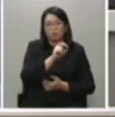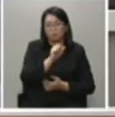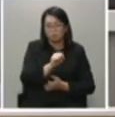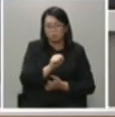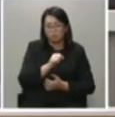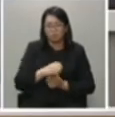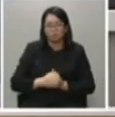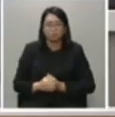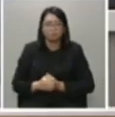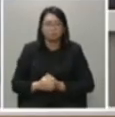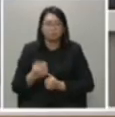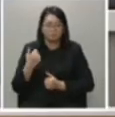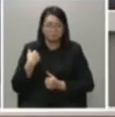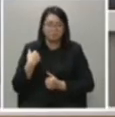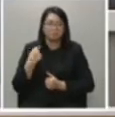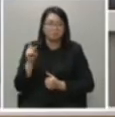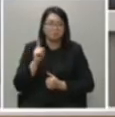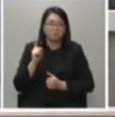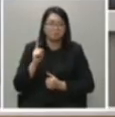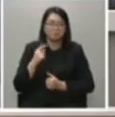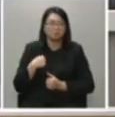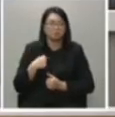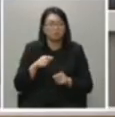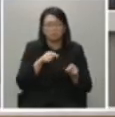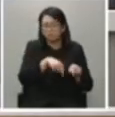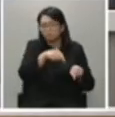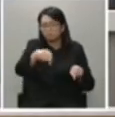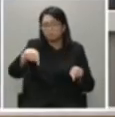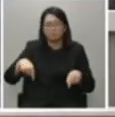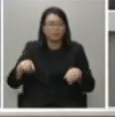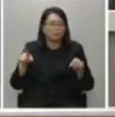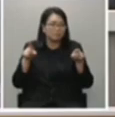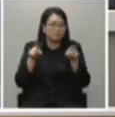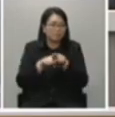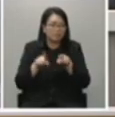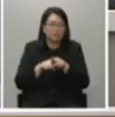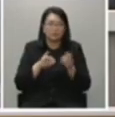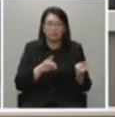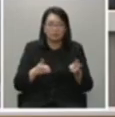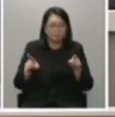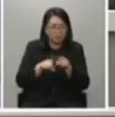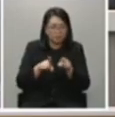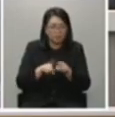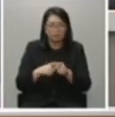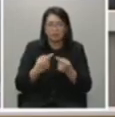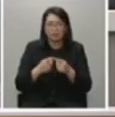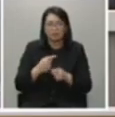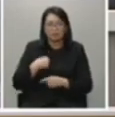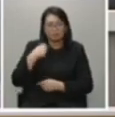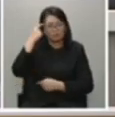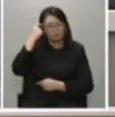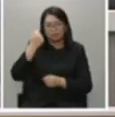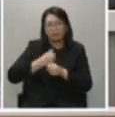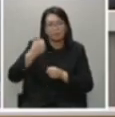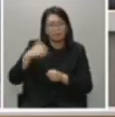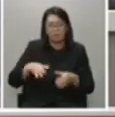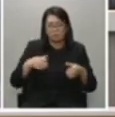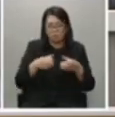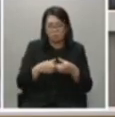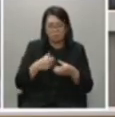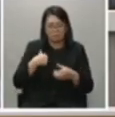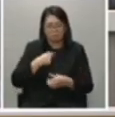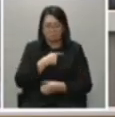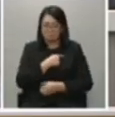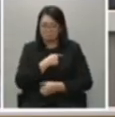ตรีมีองค์ประกอบหลักแทบจะเหมือนกันทั้งหมดค่ะจึงเป็นไปไม่ได้ว่าพลเอกประยุทธ์และคณะจะไม่เห็นช